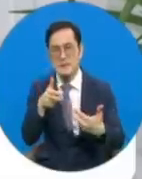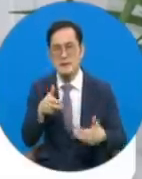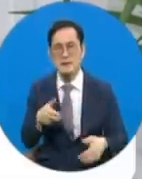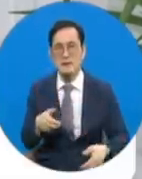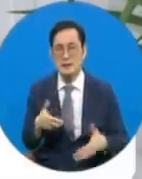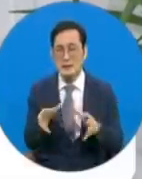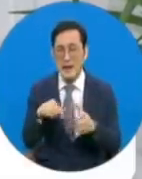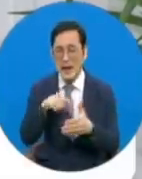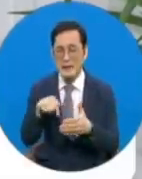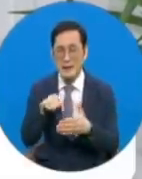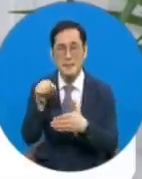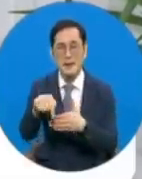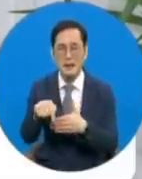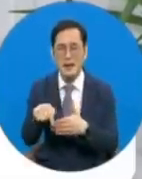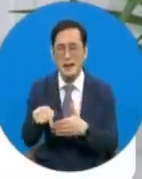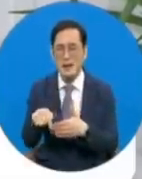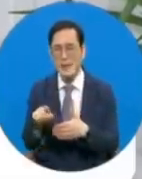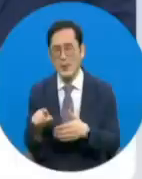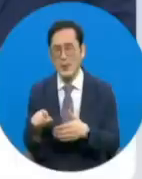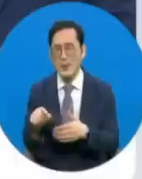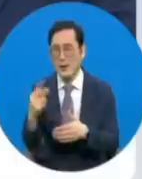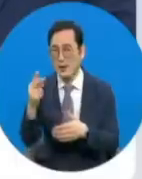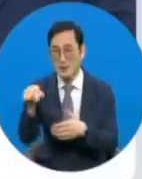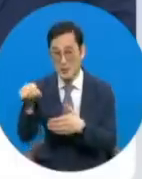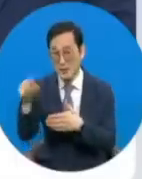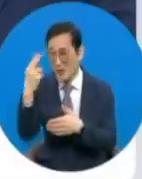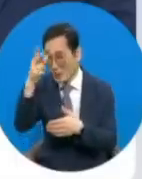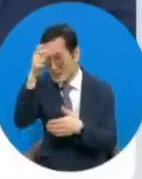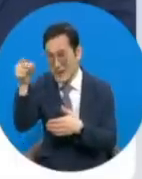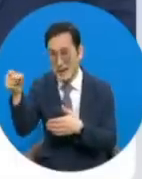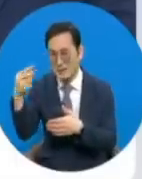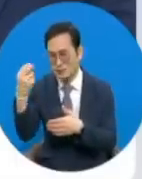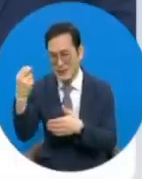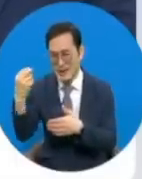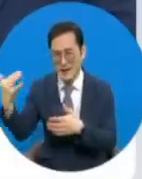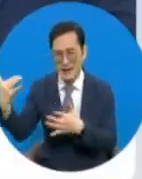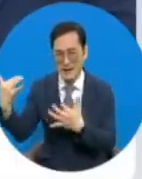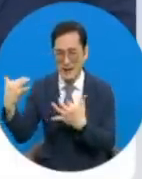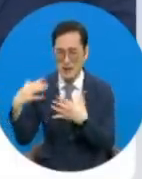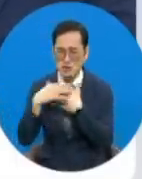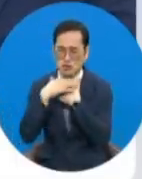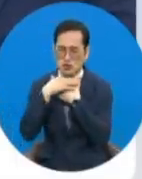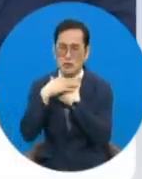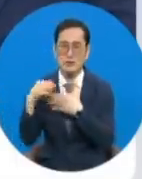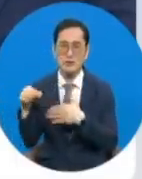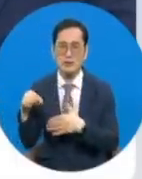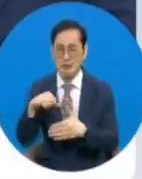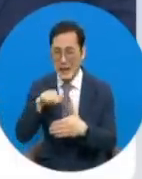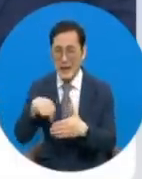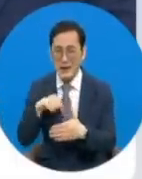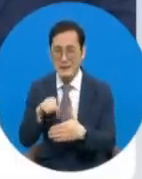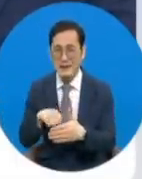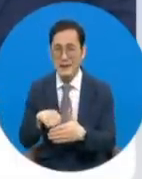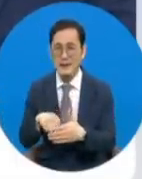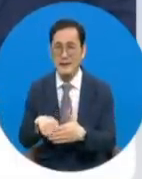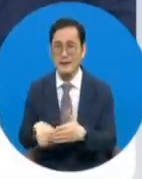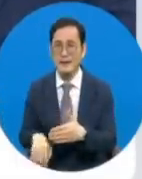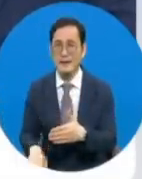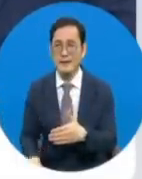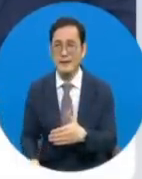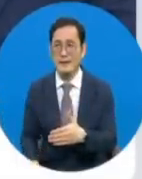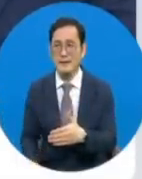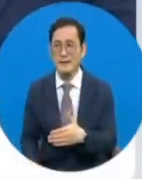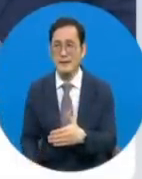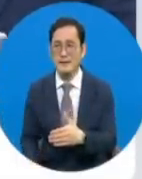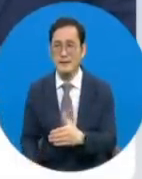대소사들이 있습니다. 밖에서는 지금 검찰에서 엄청난 수사를 전방위적으로 해오고 있는 것이고요. 어떻게든 민주당 잘못한 사람만